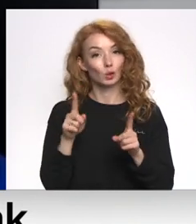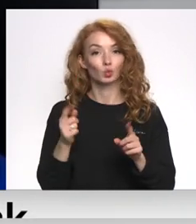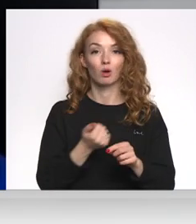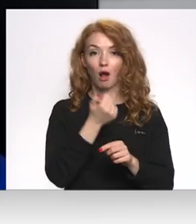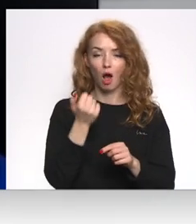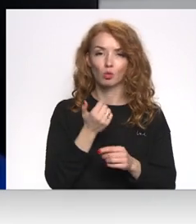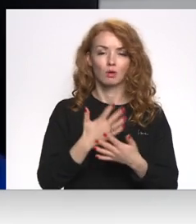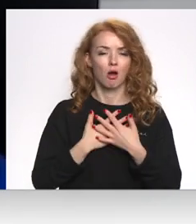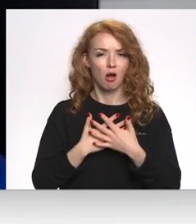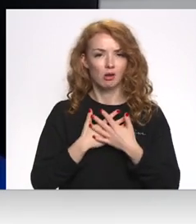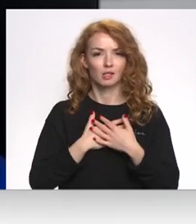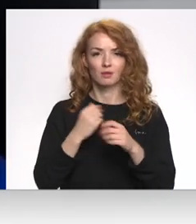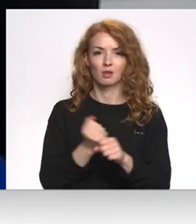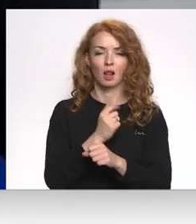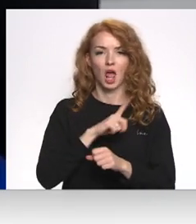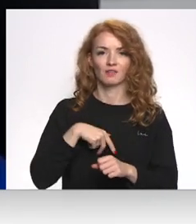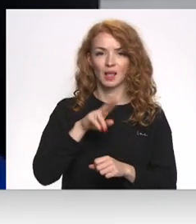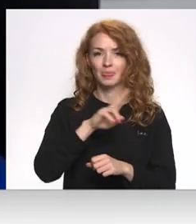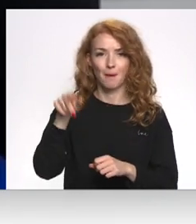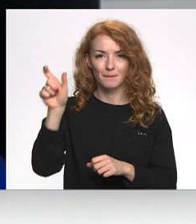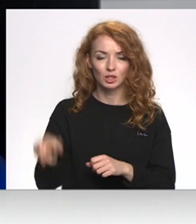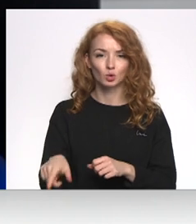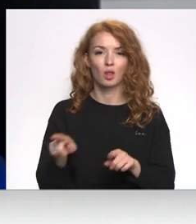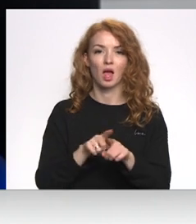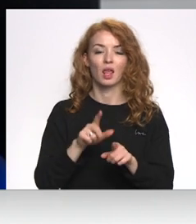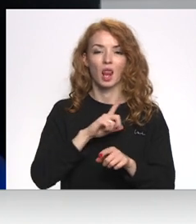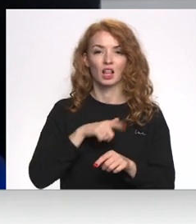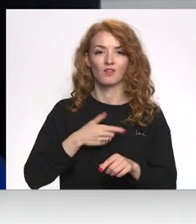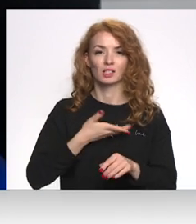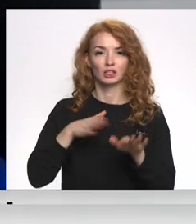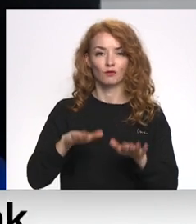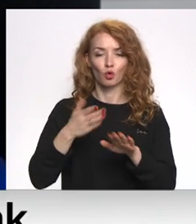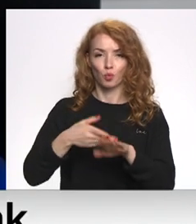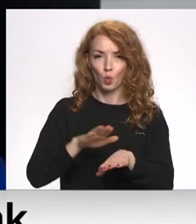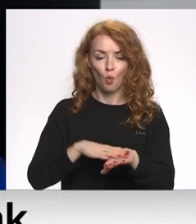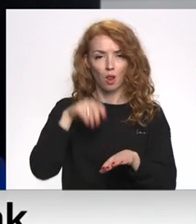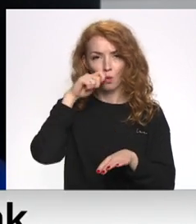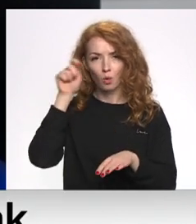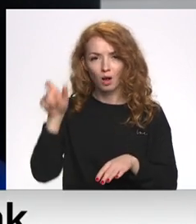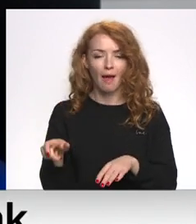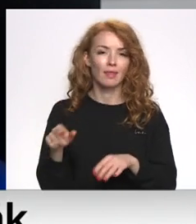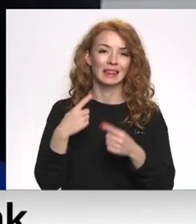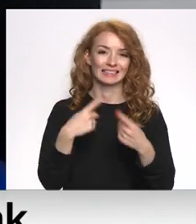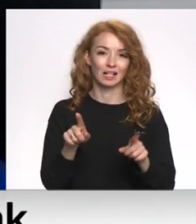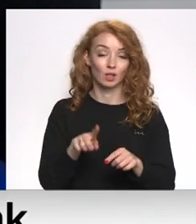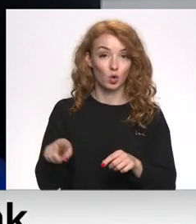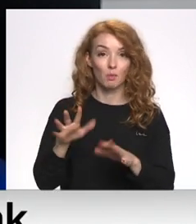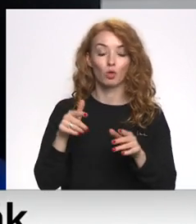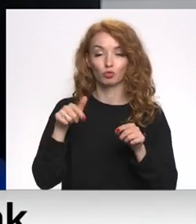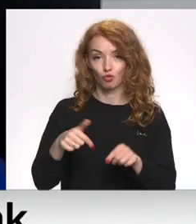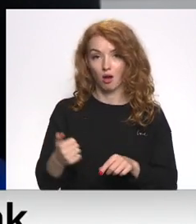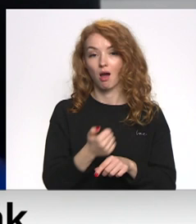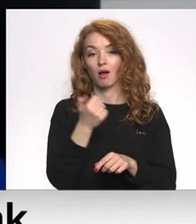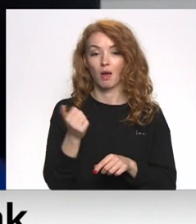bijuši gan Latvijas nepilsoņi, gan Latvijā dzīvojošie poļi, ukraiņi un citas tautības, bet šogad, protams,